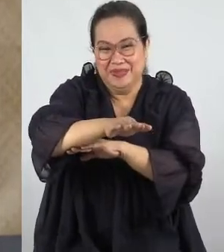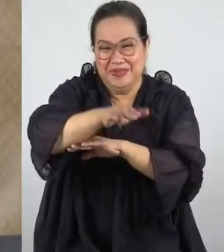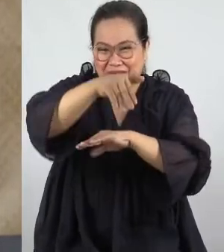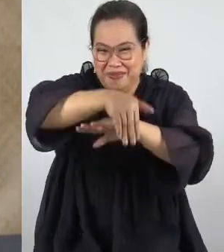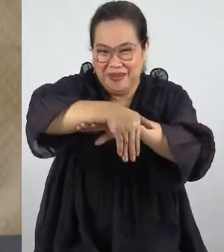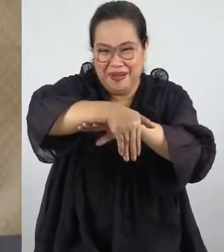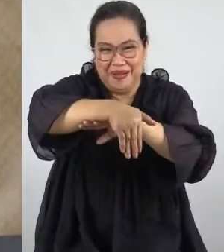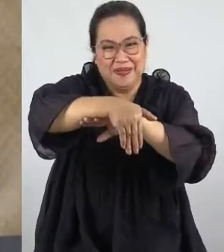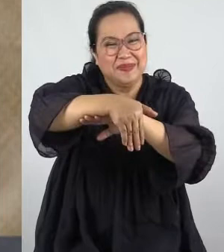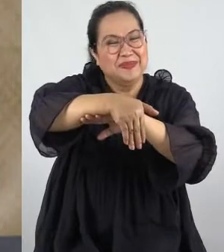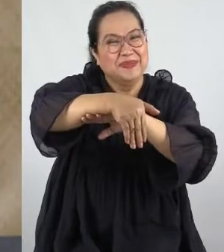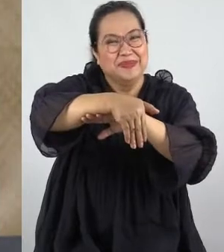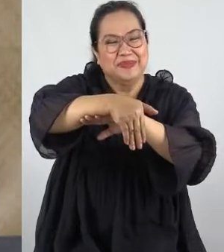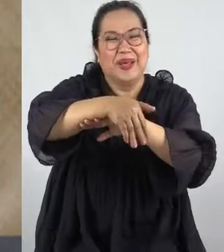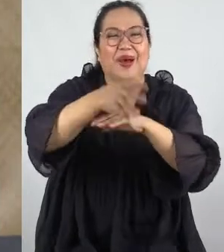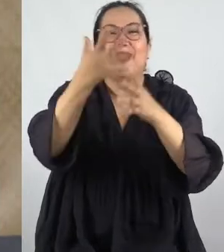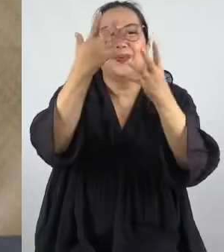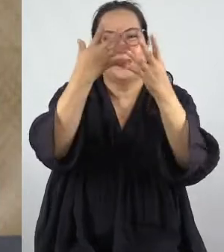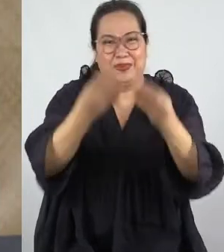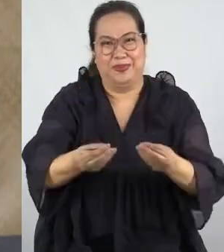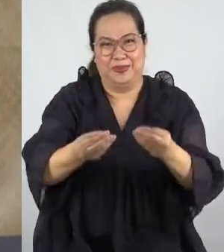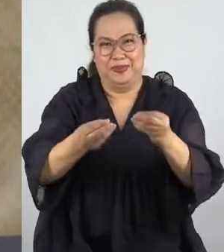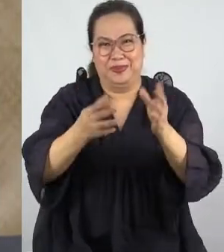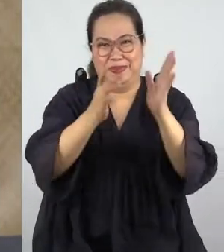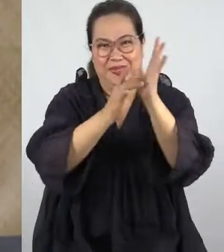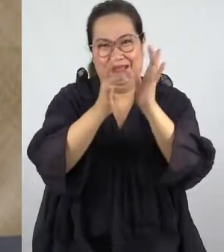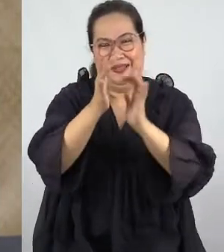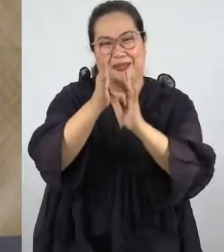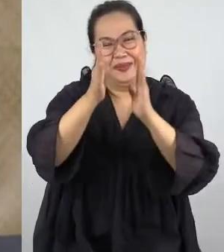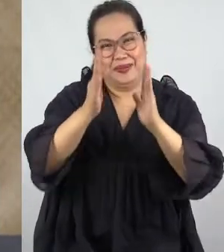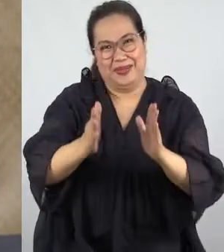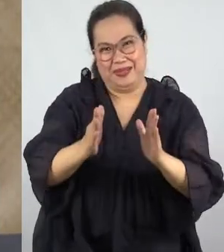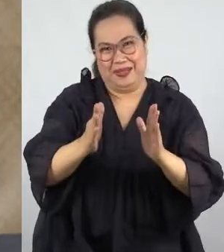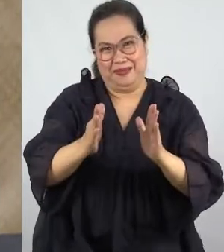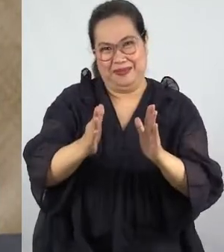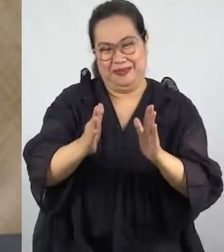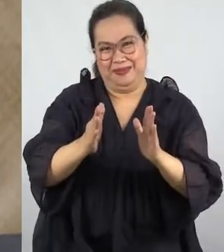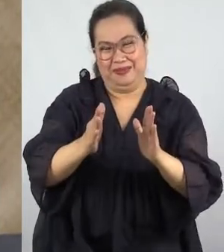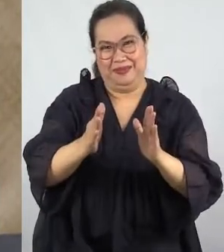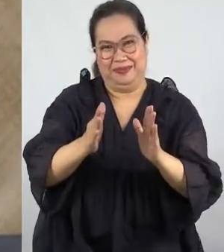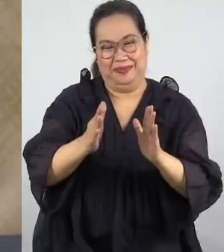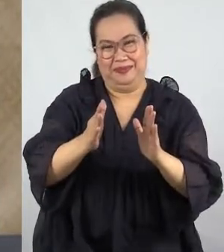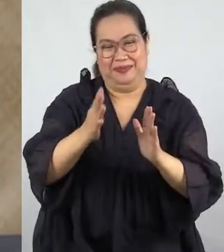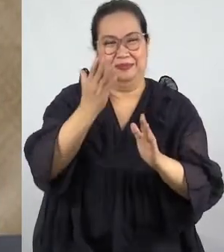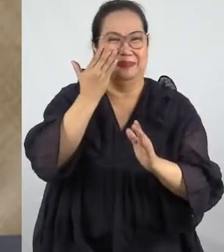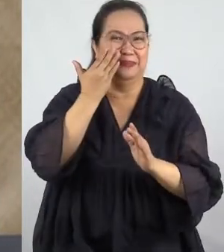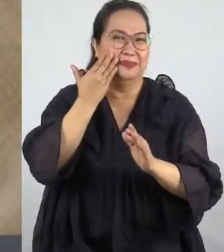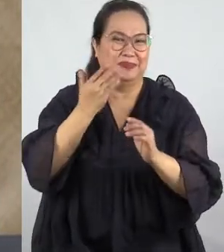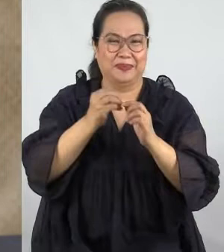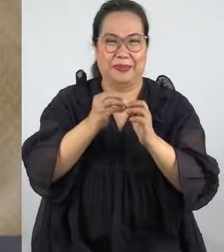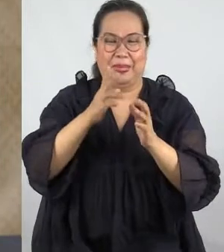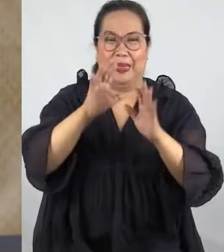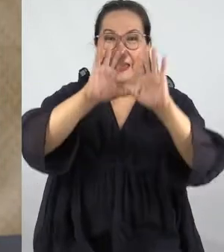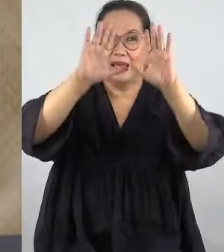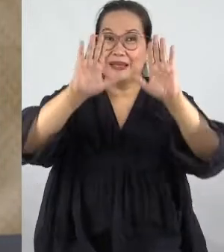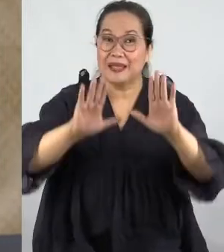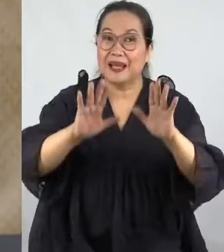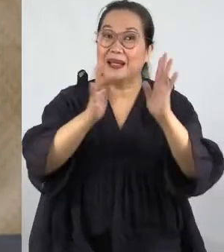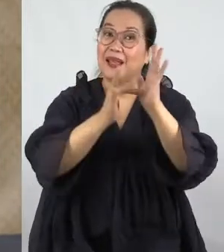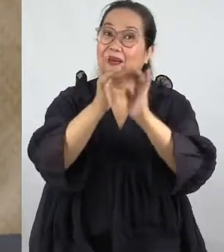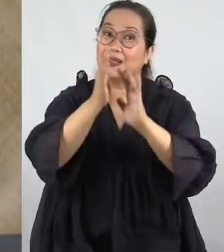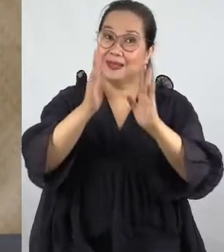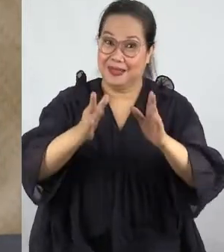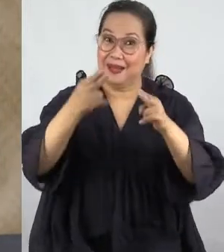gabi, ay nawawala na ang kanilang pagiging Kristiyano. Sunday Christian po ang tawag